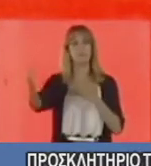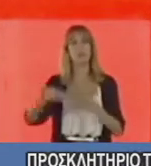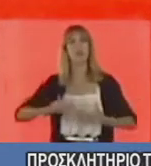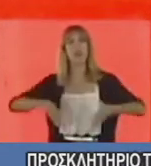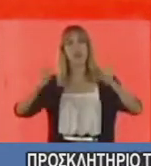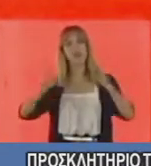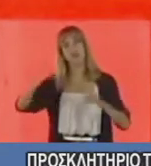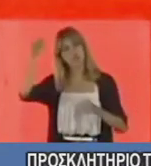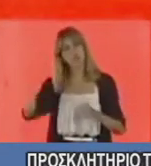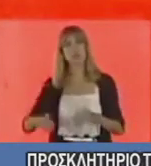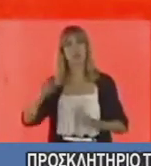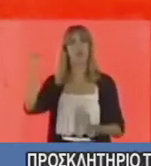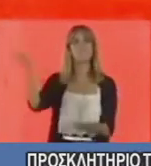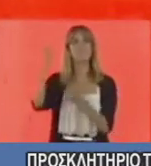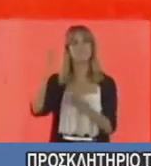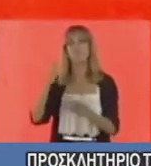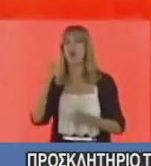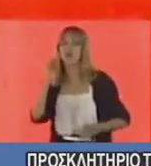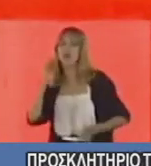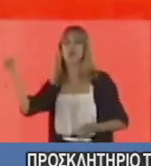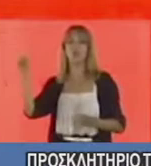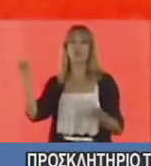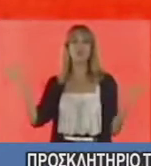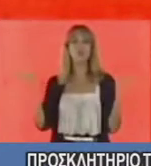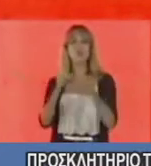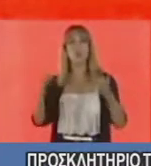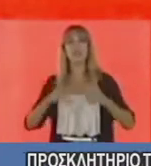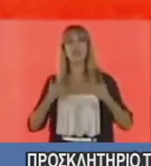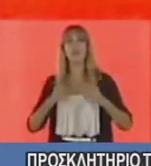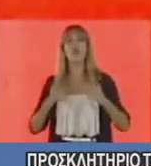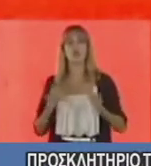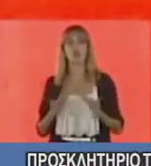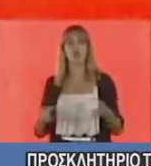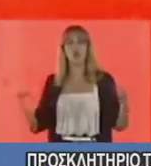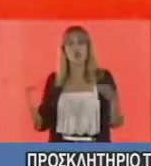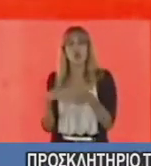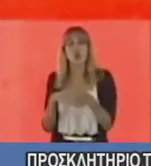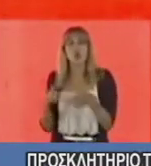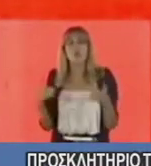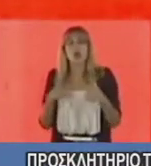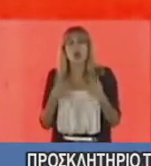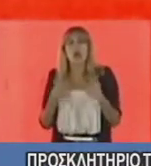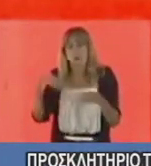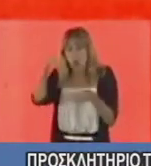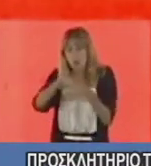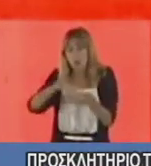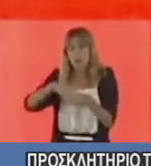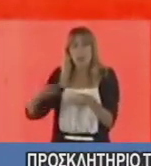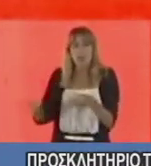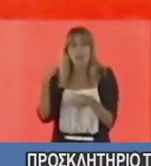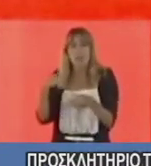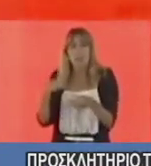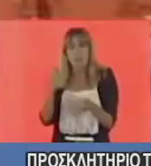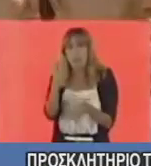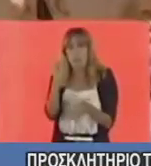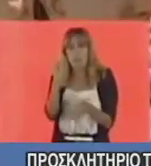νέων ανθρώπων. Γιατί κόμμα που δεν ξεκινάει από τους νέους, δεν συγκινεί τους νέους, δεν δίνει χώρο στους